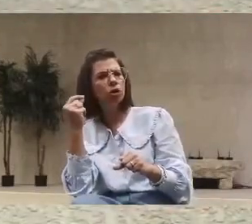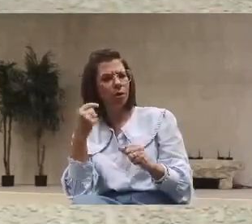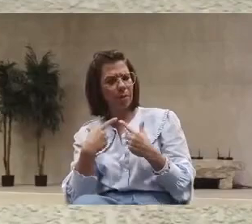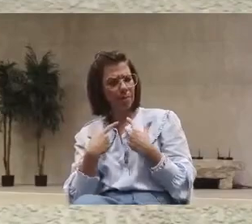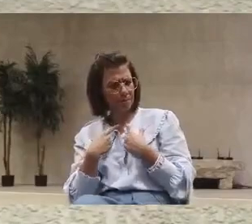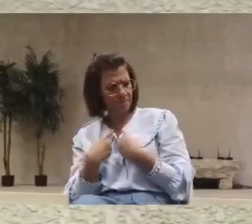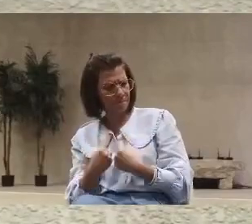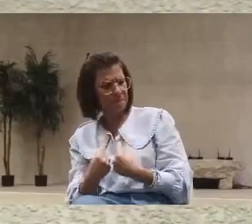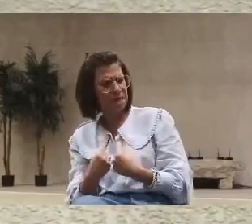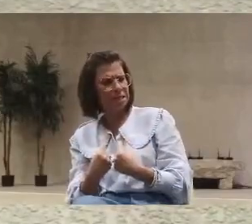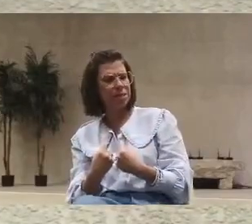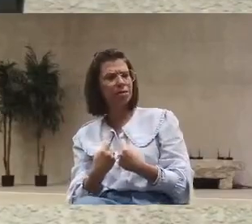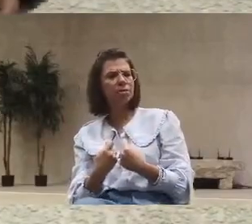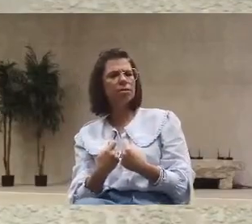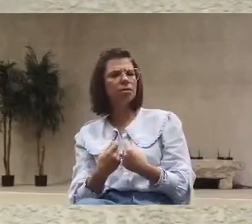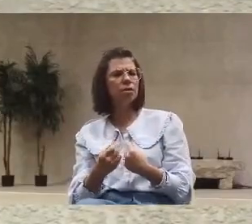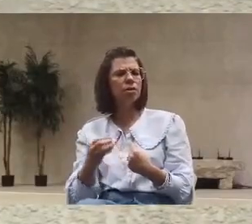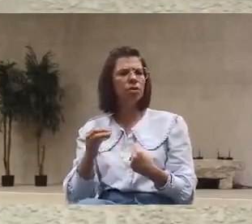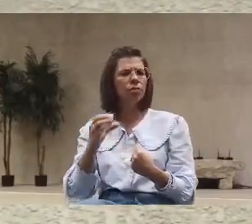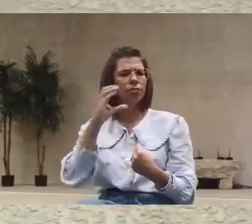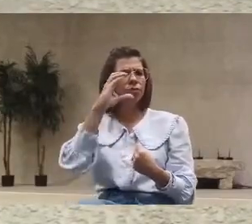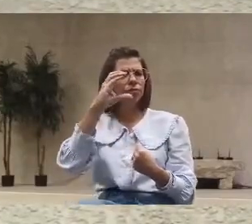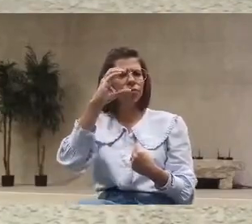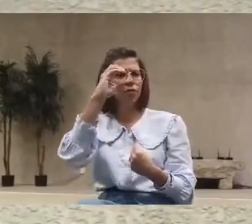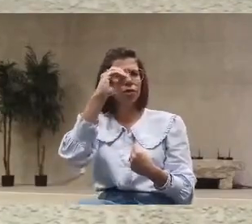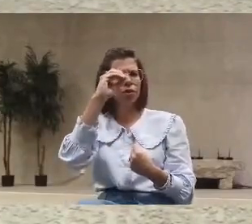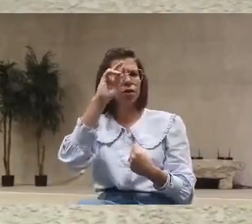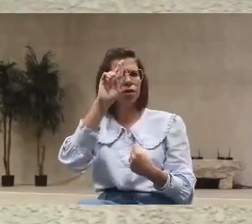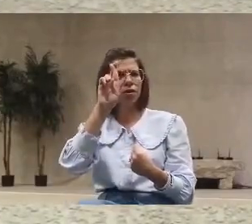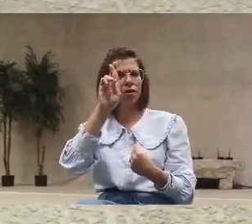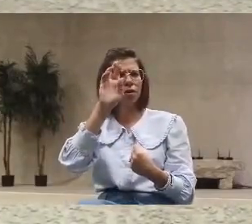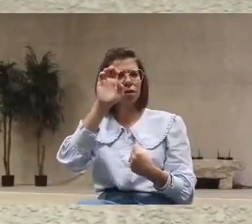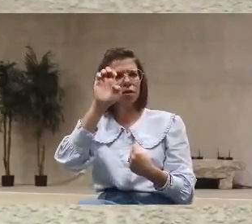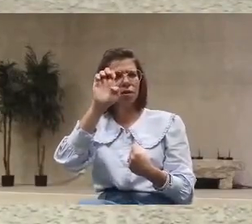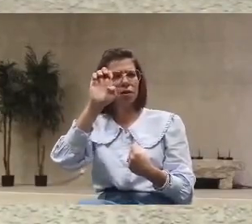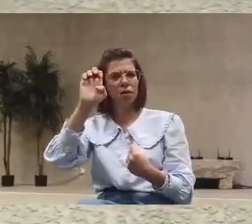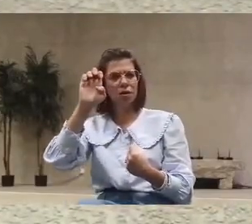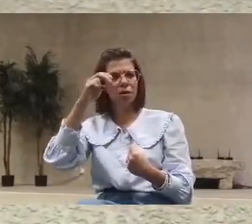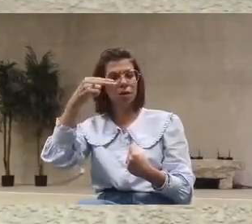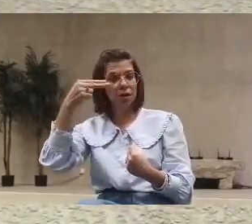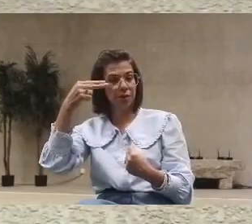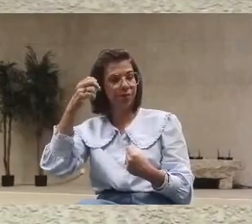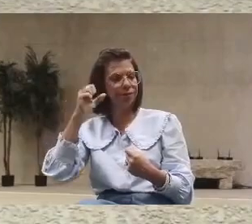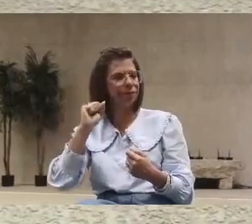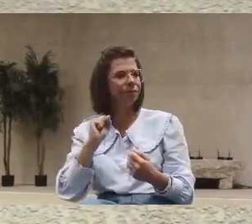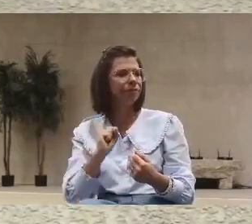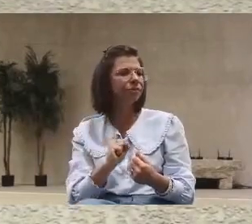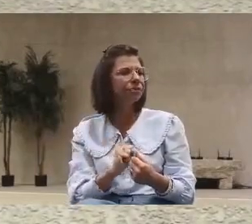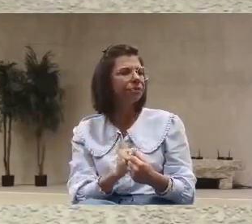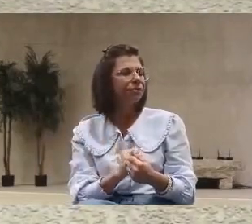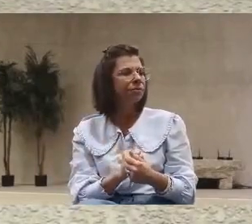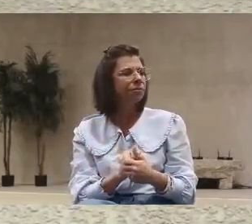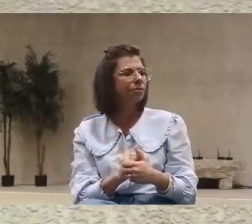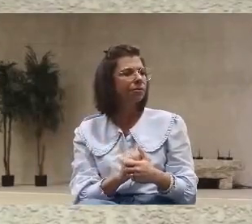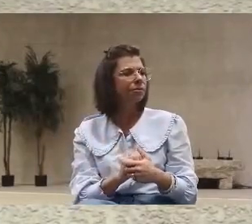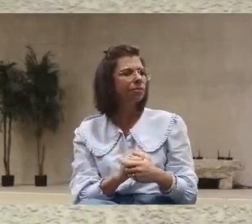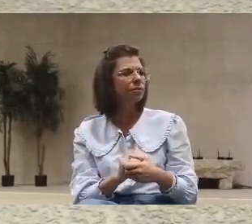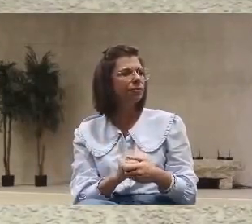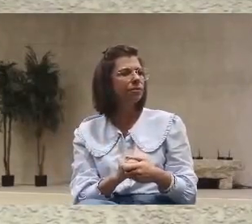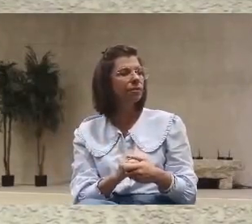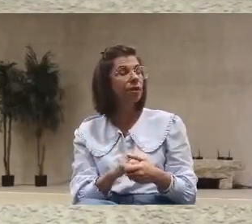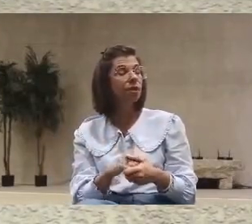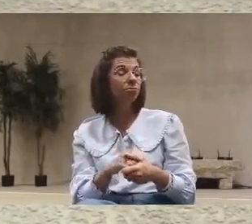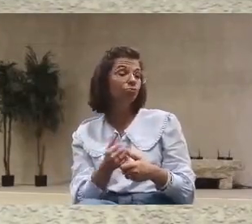des hommes comme ça encore mais il raconte qu'il a été invité un jour à manger